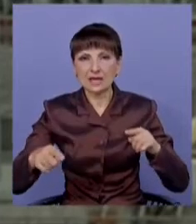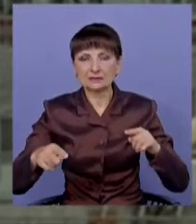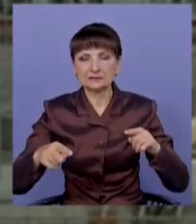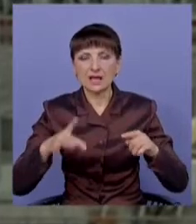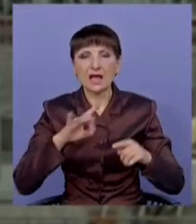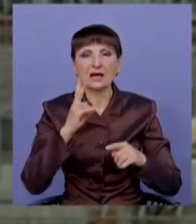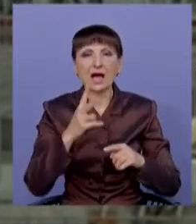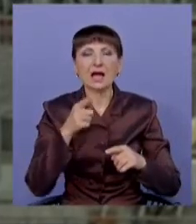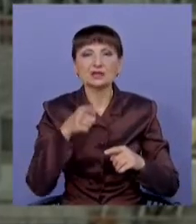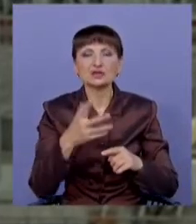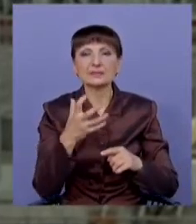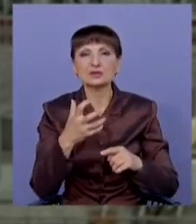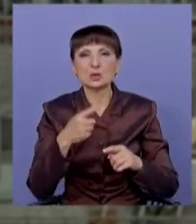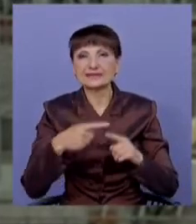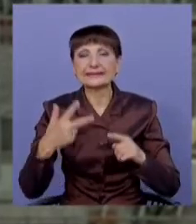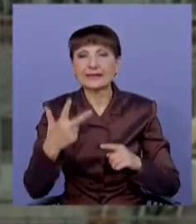РХ-1500-3,